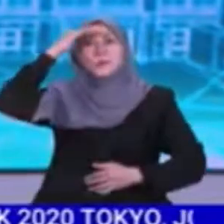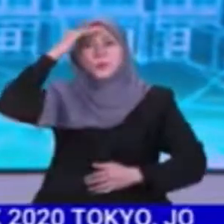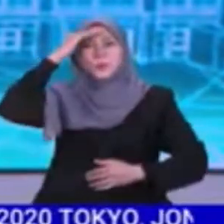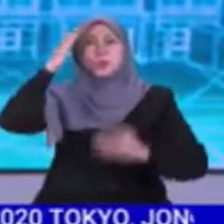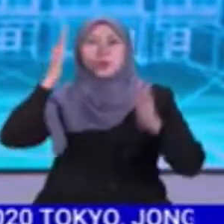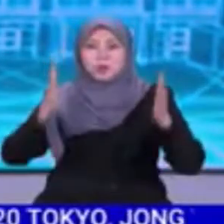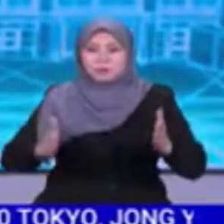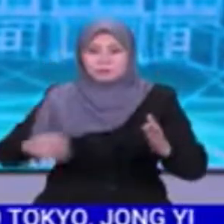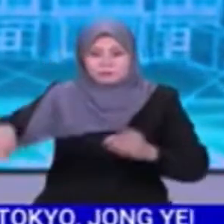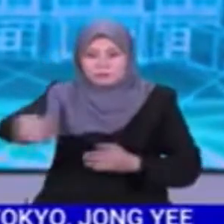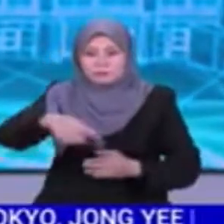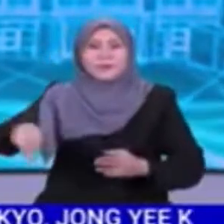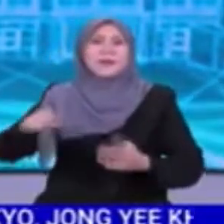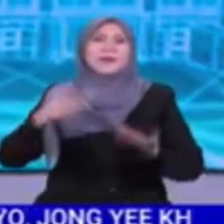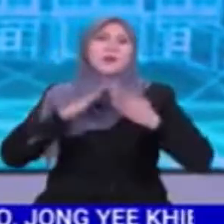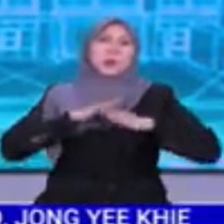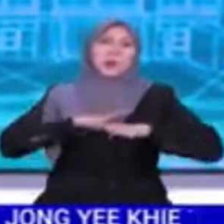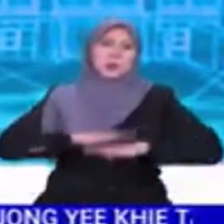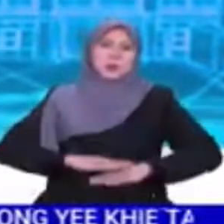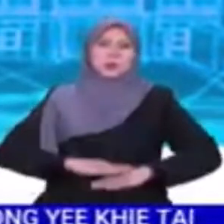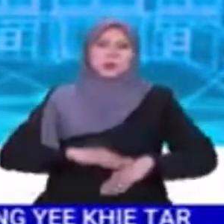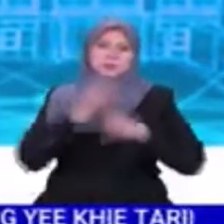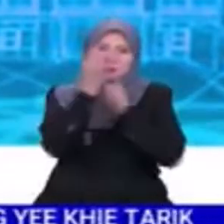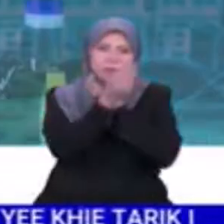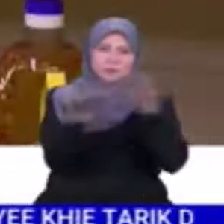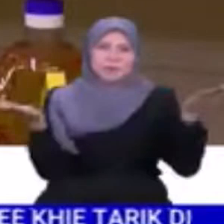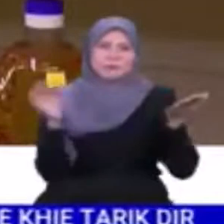ramai lega dengan pengumuman itu.